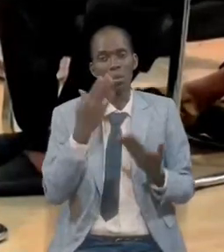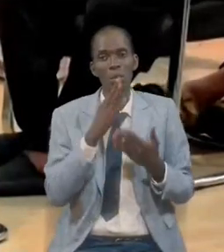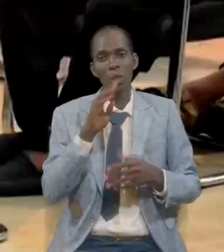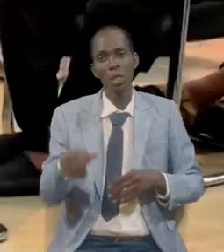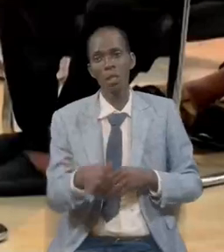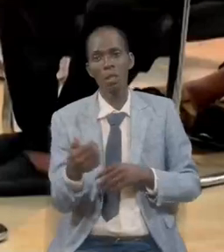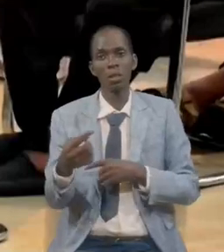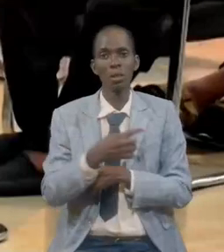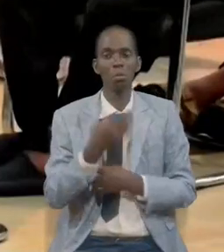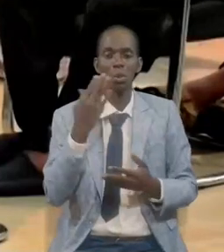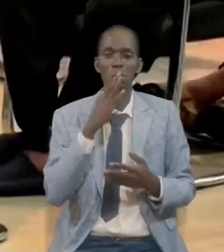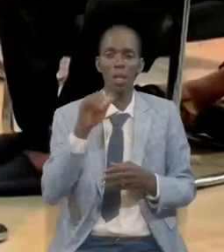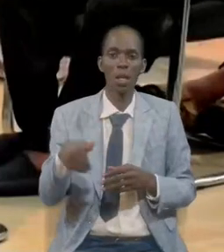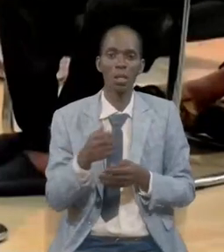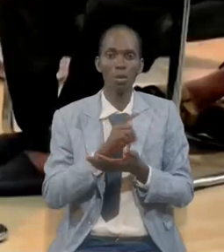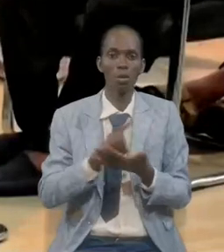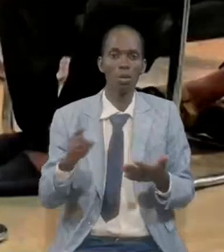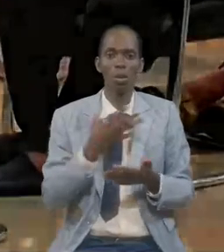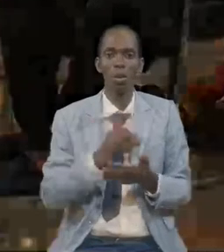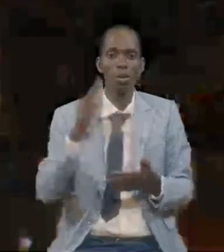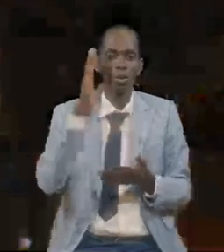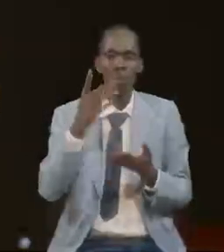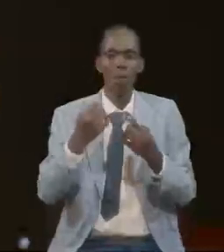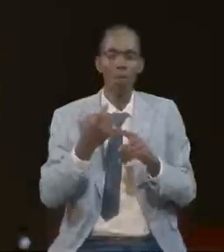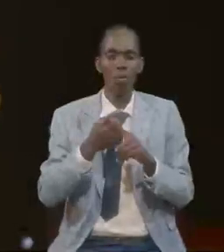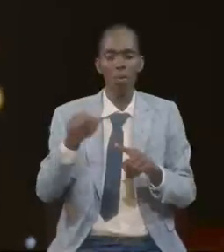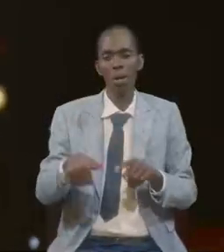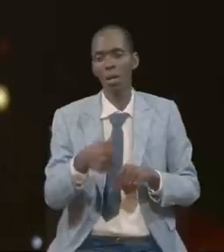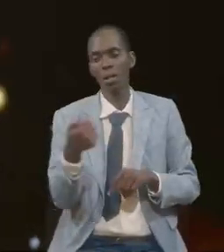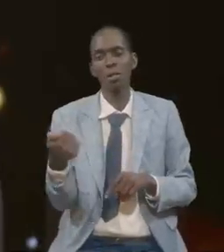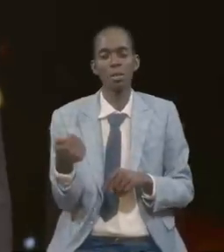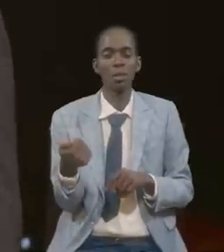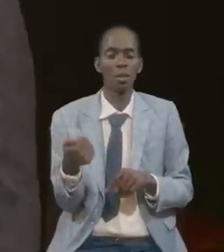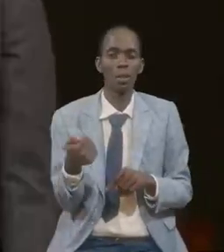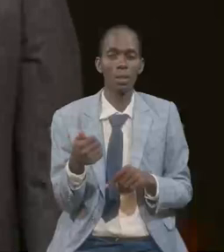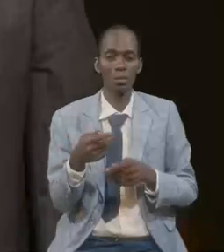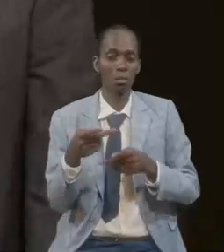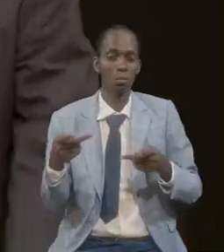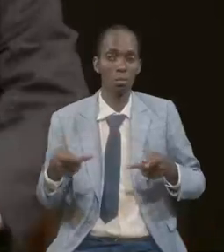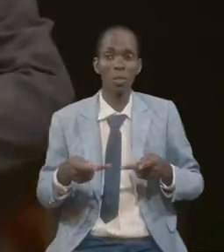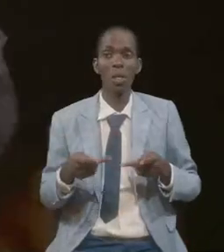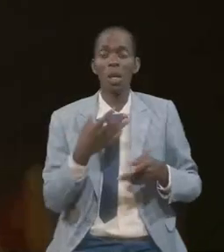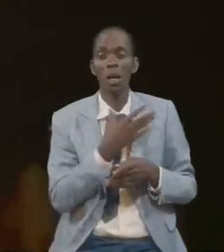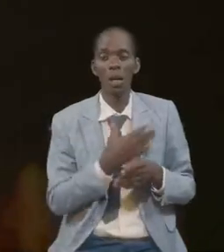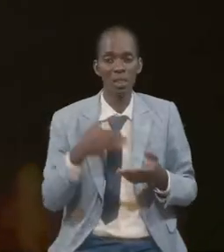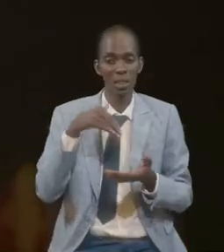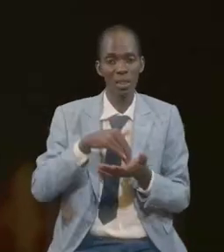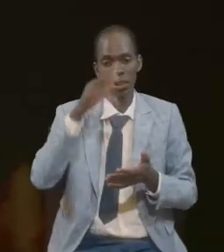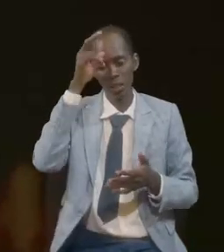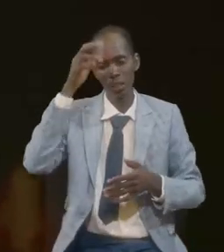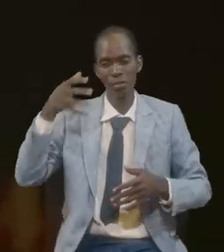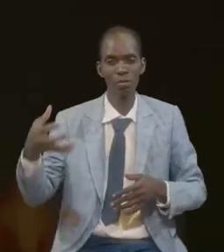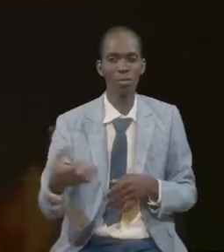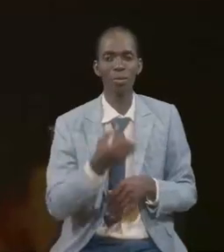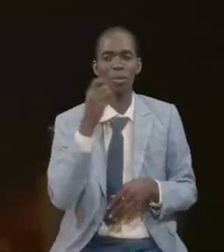peut-être un autre jour, peut-être une autre semaine. Il va venir d'une autre dimension. Et le diable